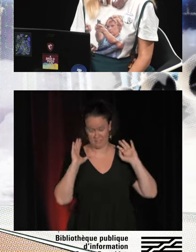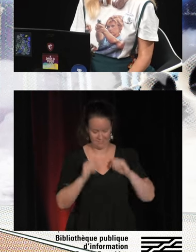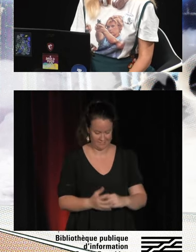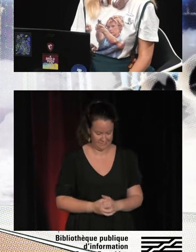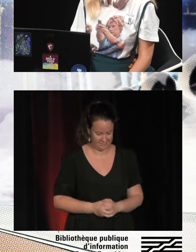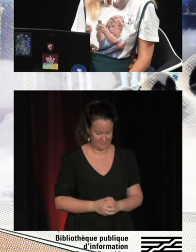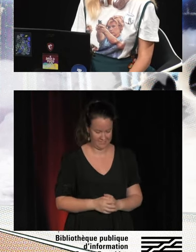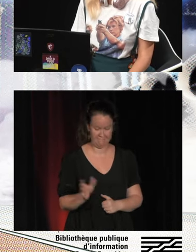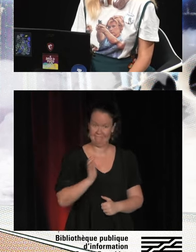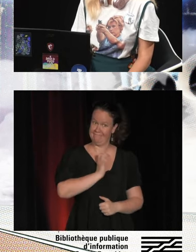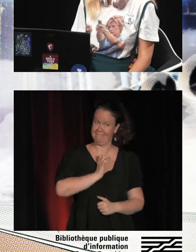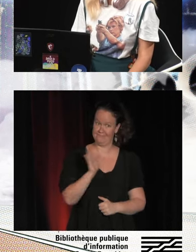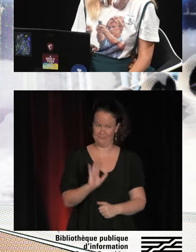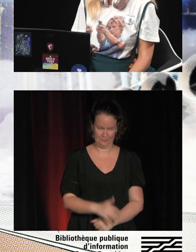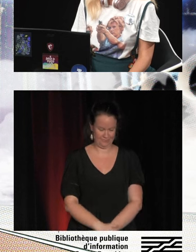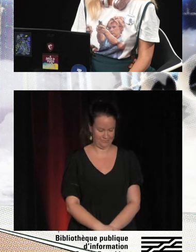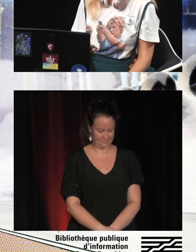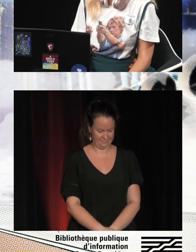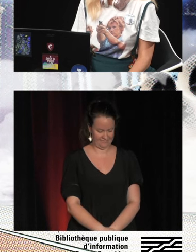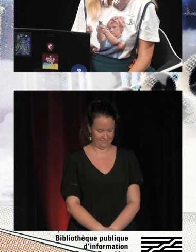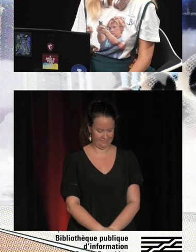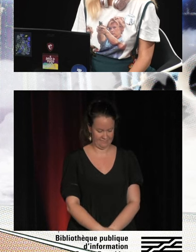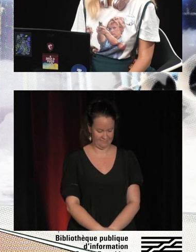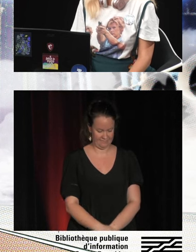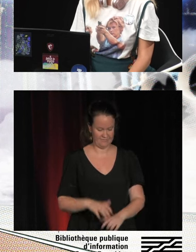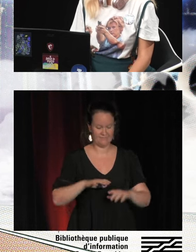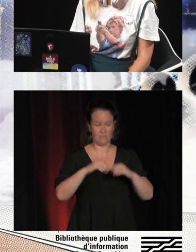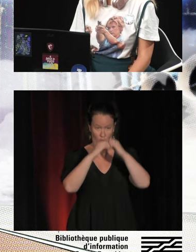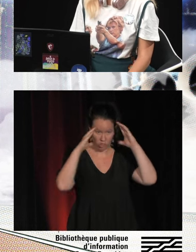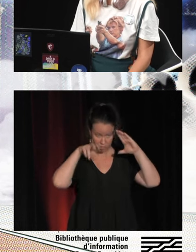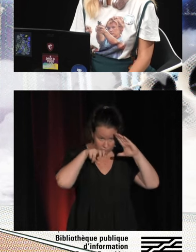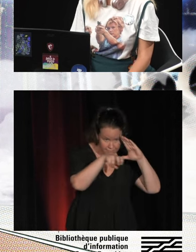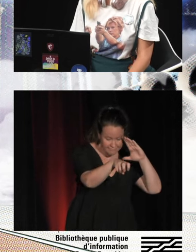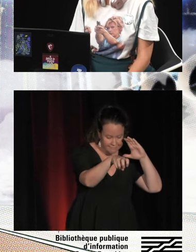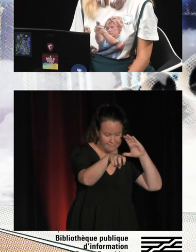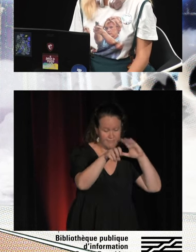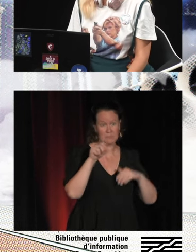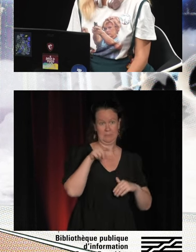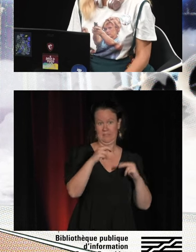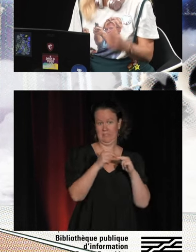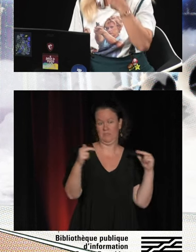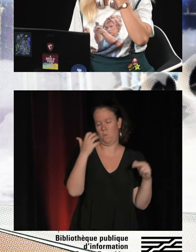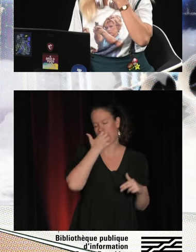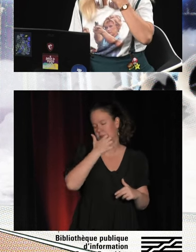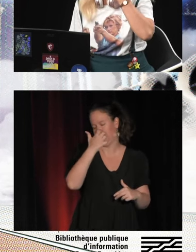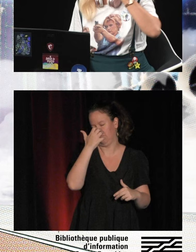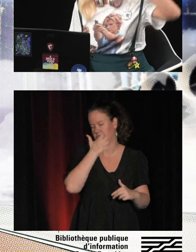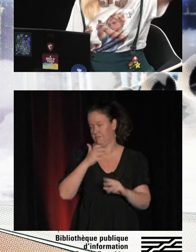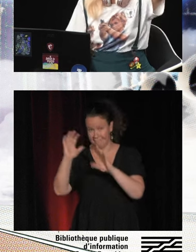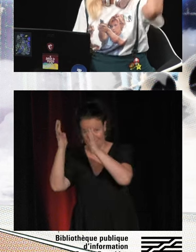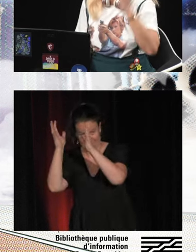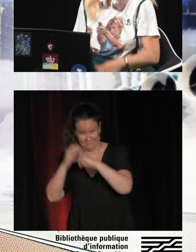Ok, coucou Milou. Et donc là, nous avons la grotte. Qui est un des pires niveaux du jeu, vraiment, avec